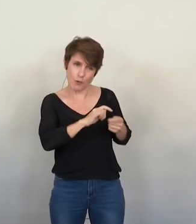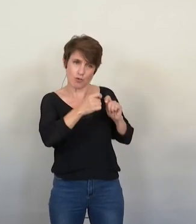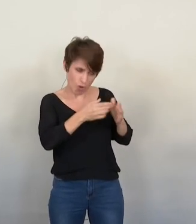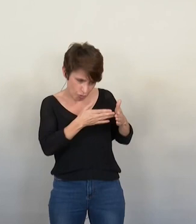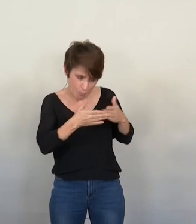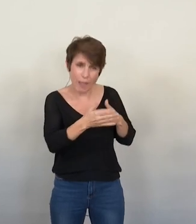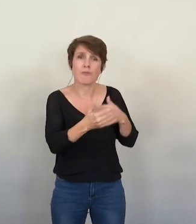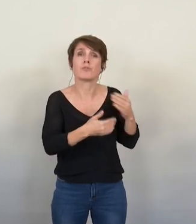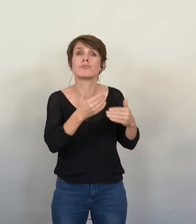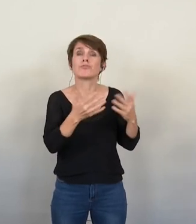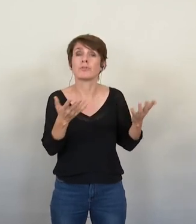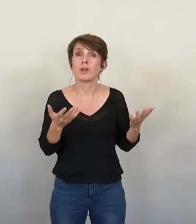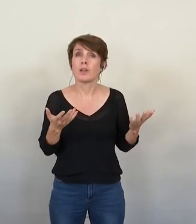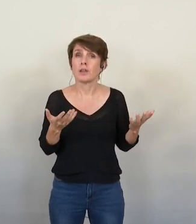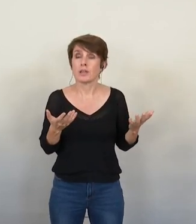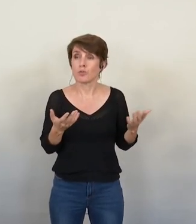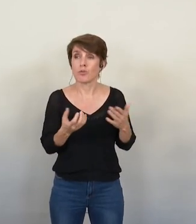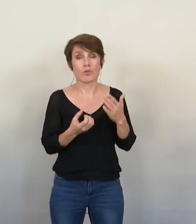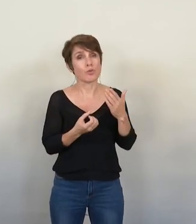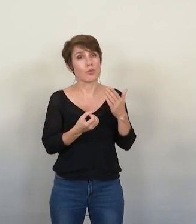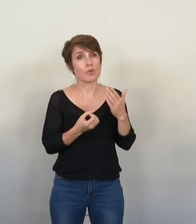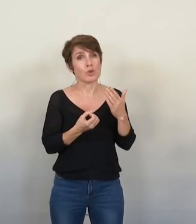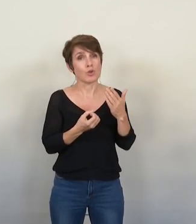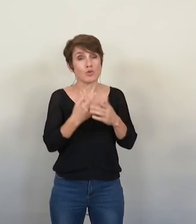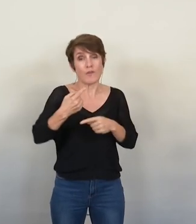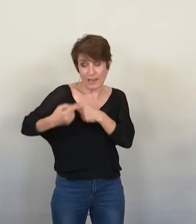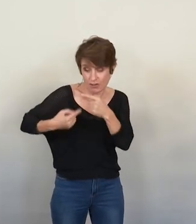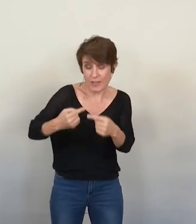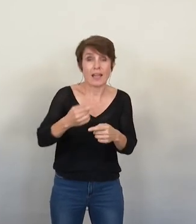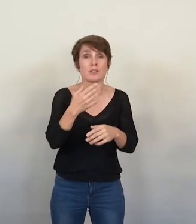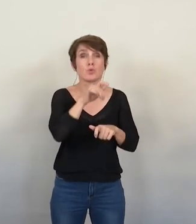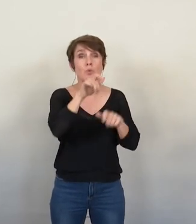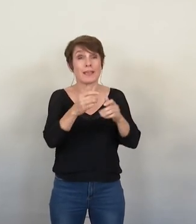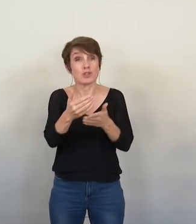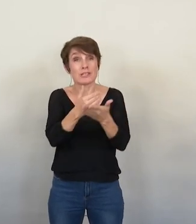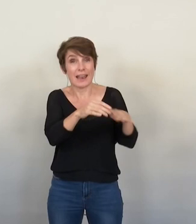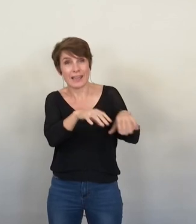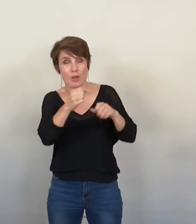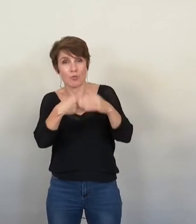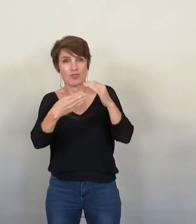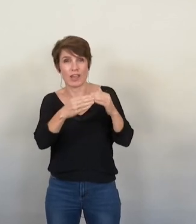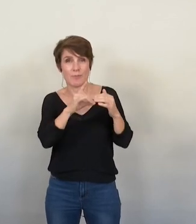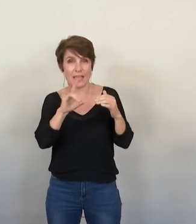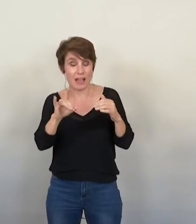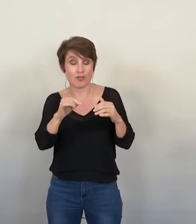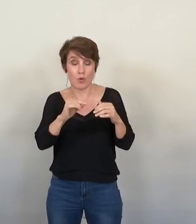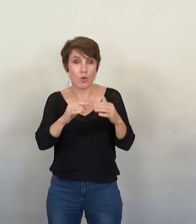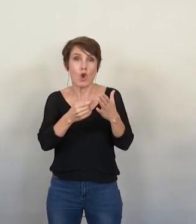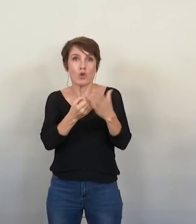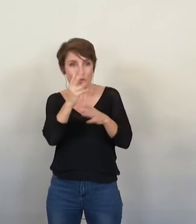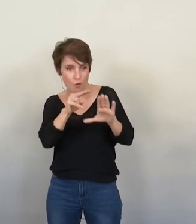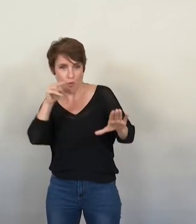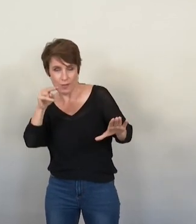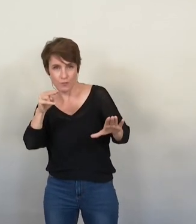générations de de salariés de CMDH arrivent aussi avec nouvelle approche de nouvelles formations et et donc là aussi de nouvelles